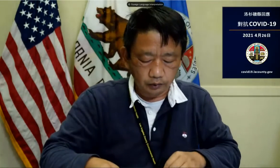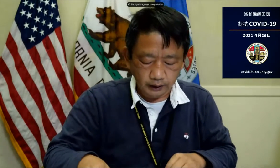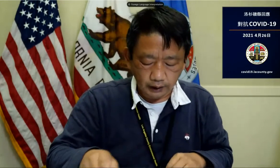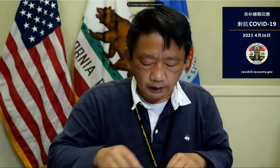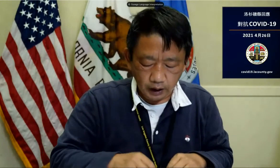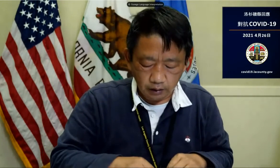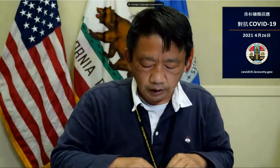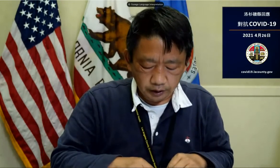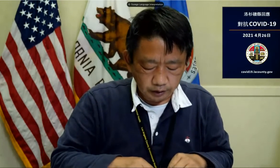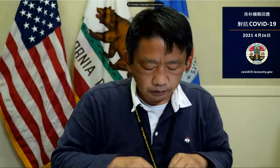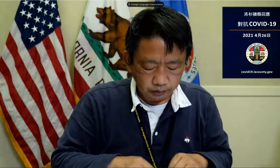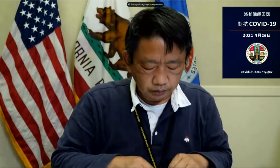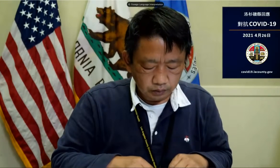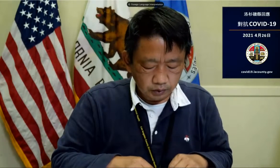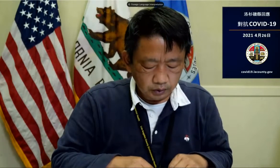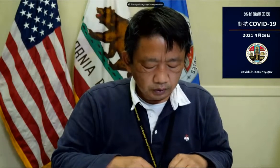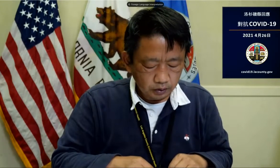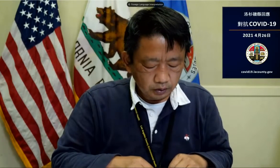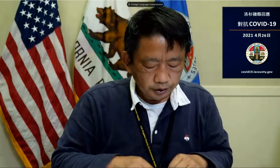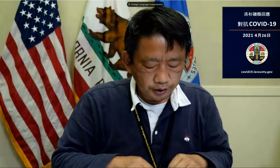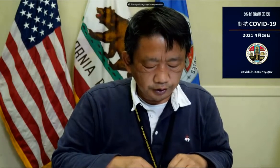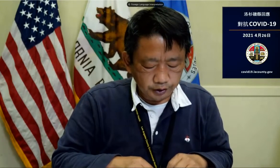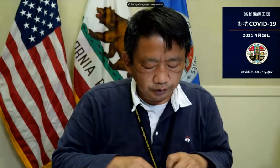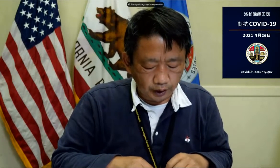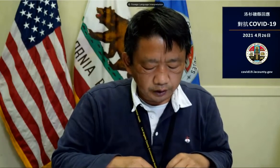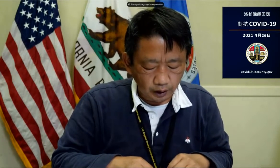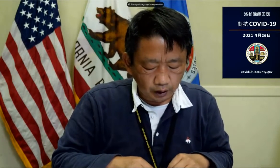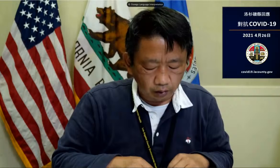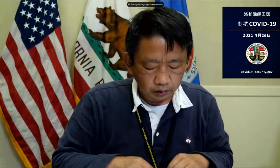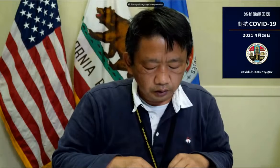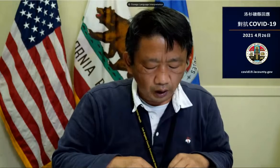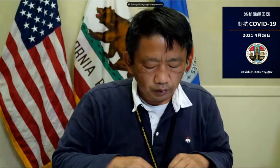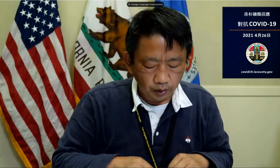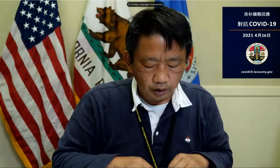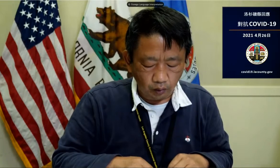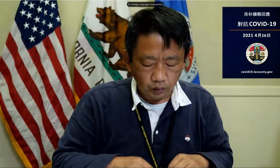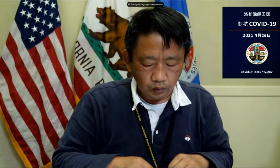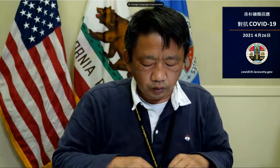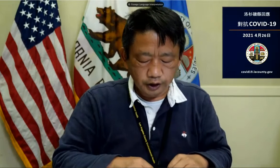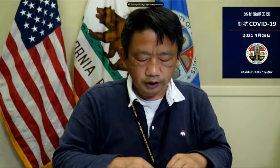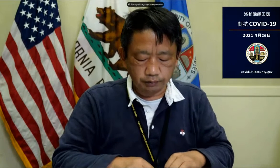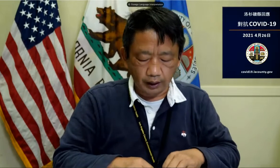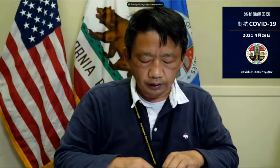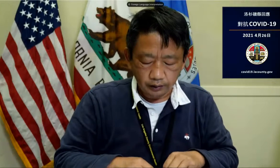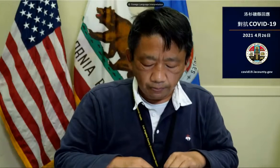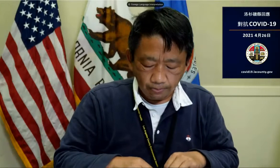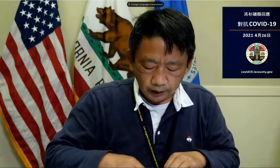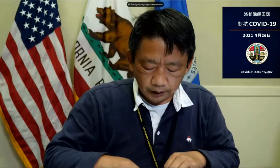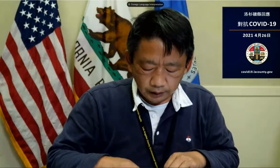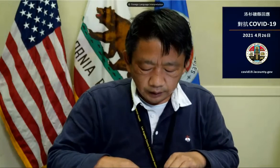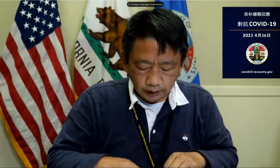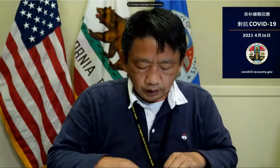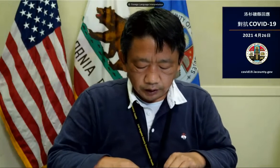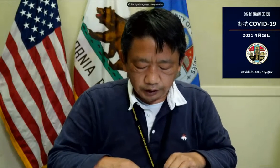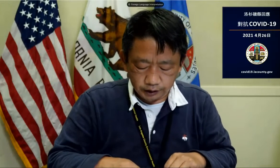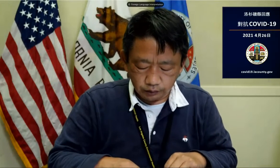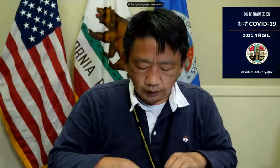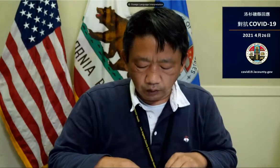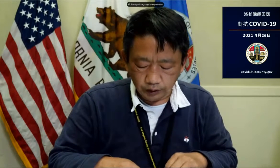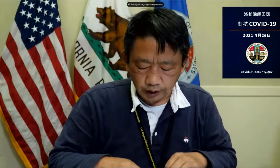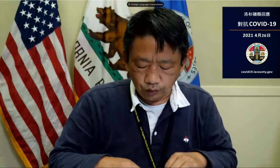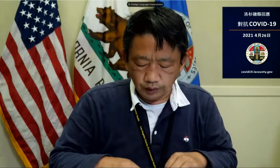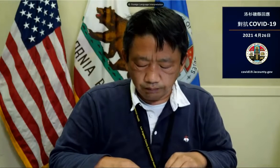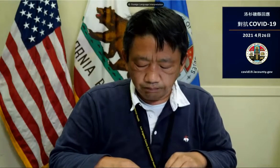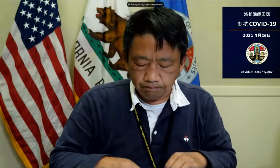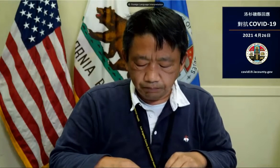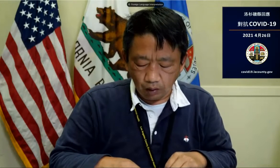下面我再谈谈疫苗的接种。截止4月22号，大约有440万的